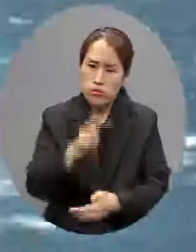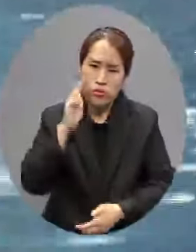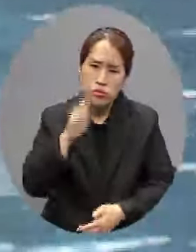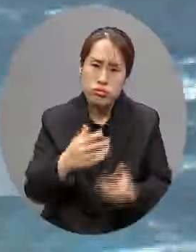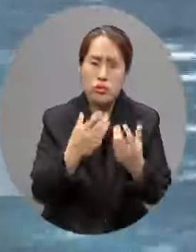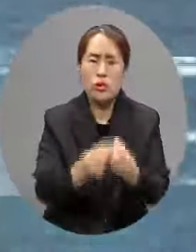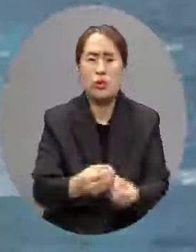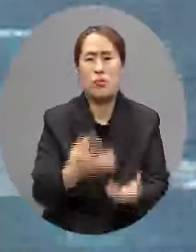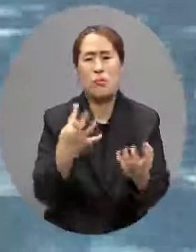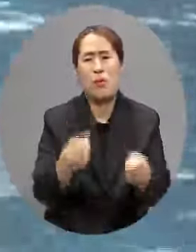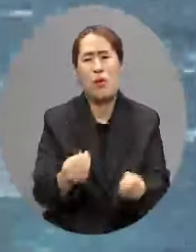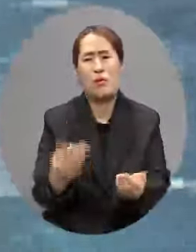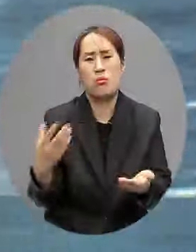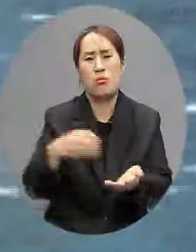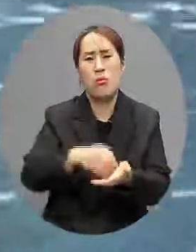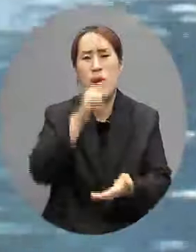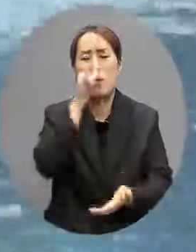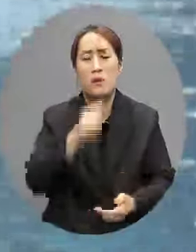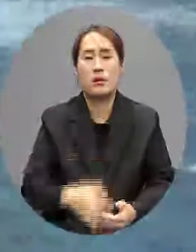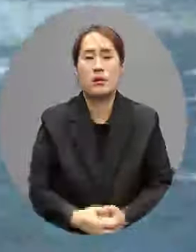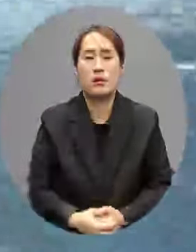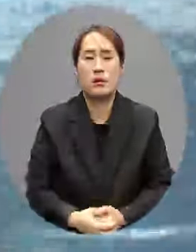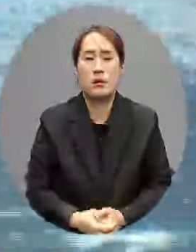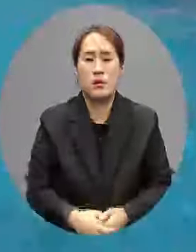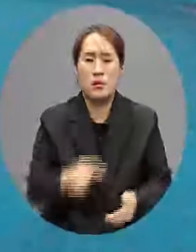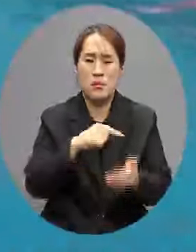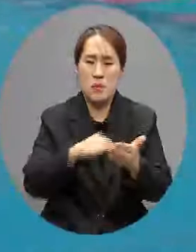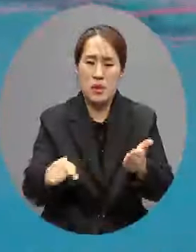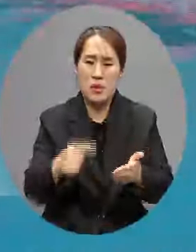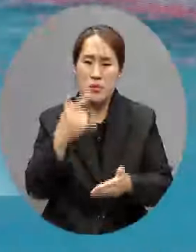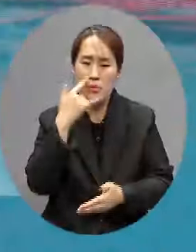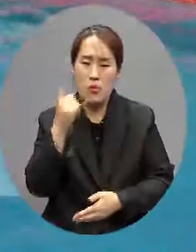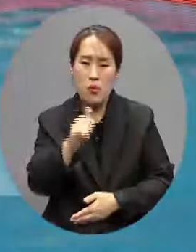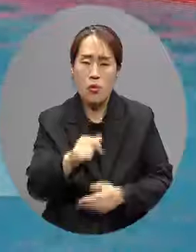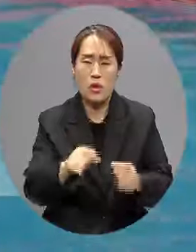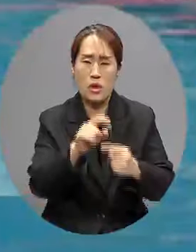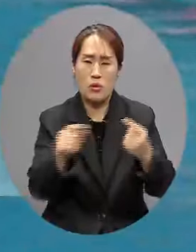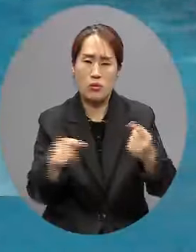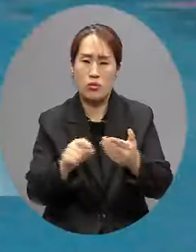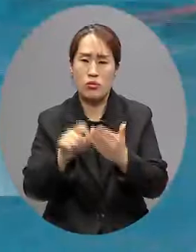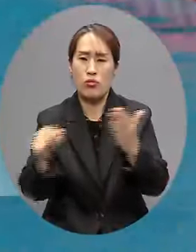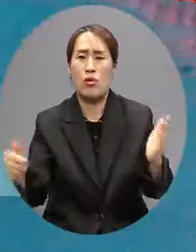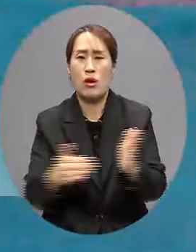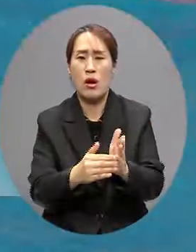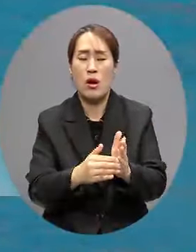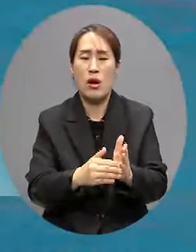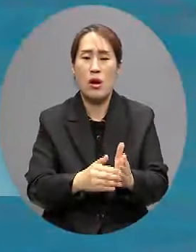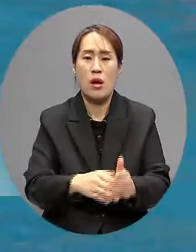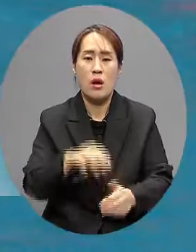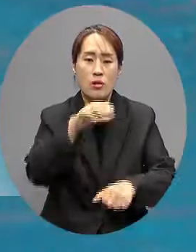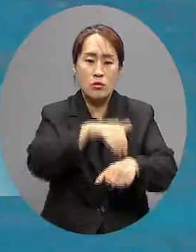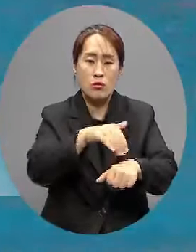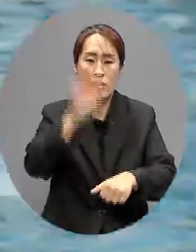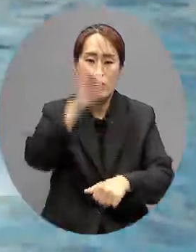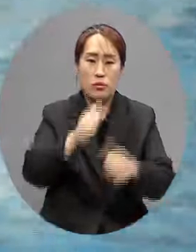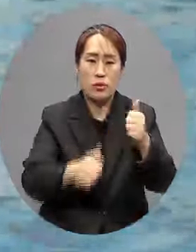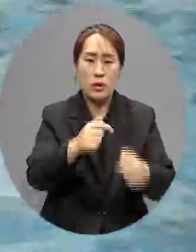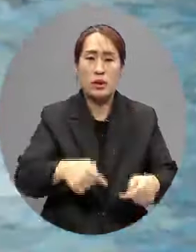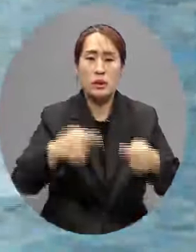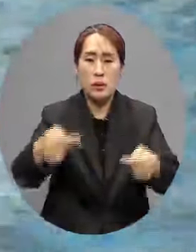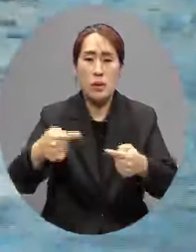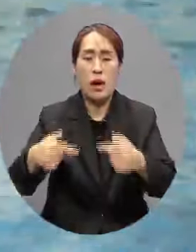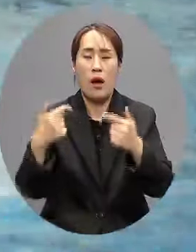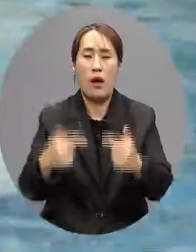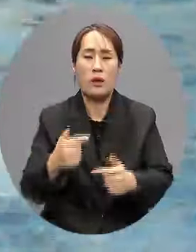내용의 성범죄가 포함되 있었습니다 피해 학생 부모는 지난 1월부터 9월까지 전지훈련과 전국 대회에 참가할